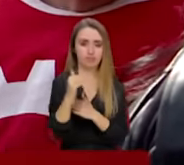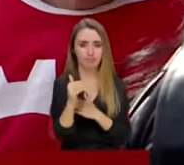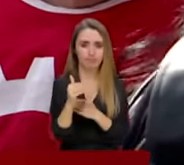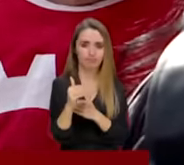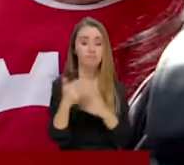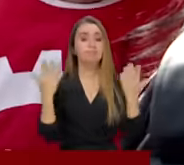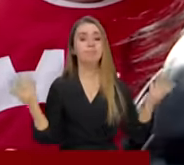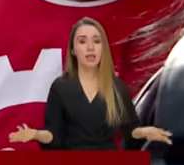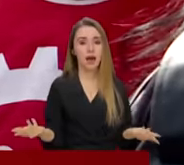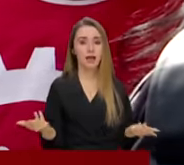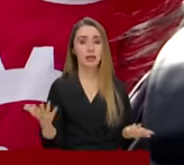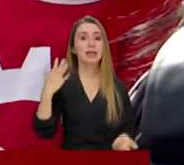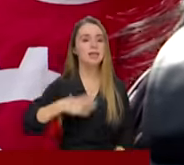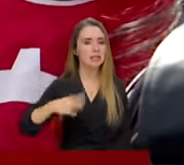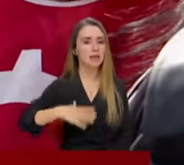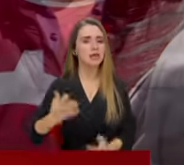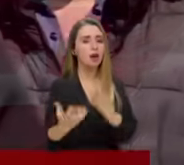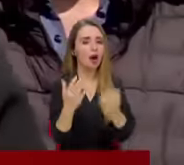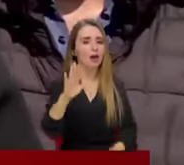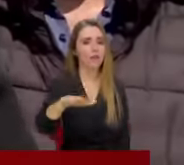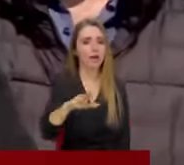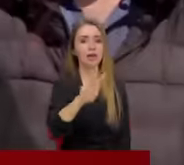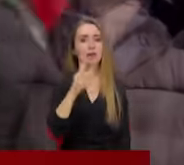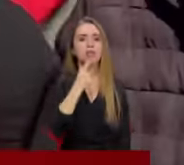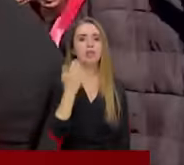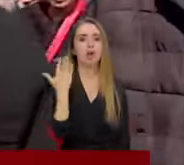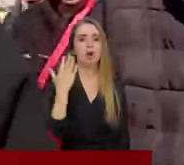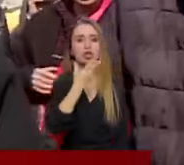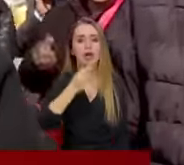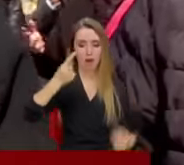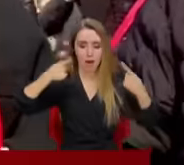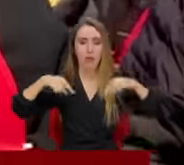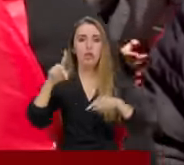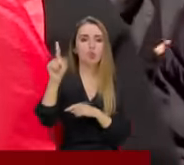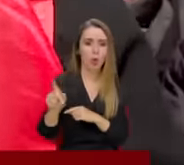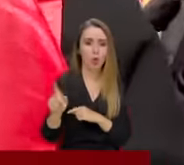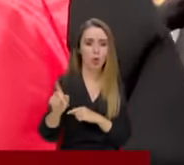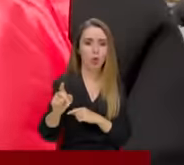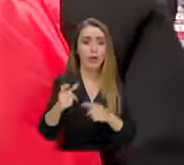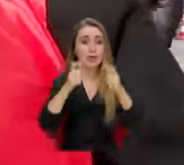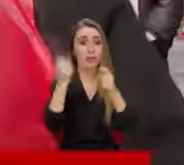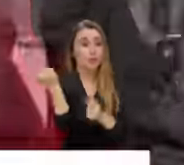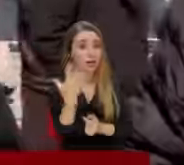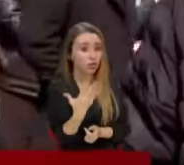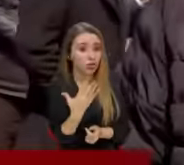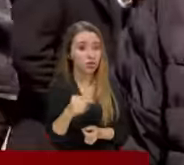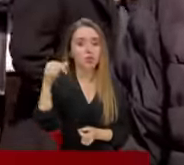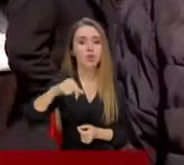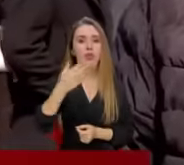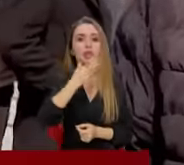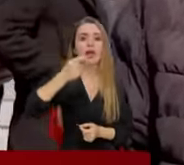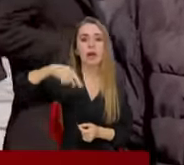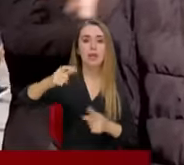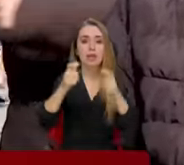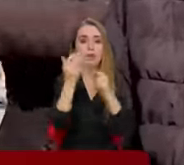durumda. Yani istenirse kaynak var. 20 sene önce bu emeklilere soruyordu simit kaç para diye. Şu anda